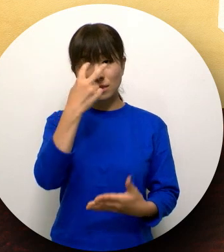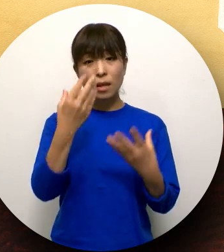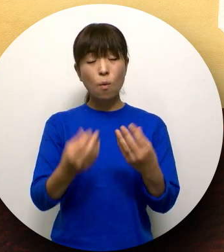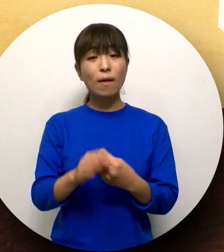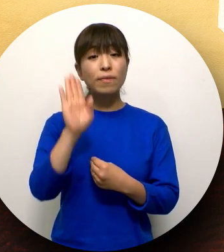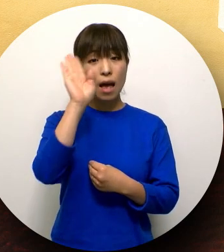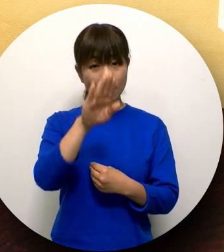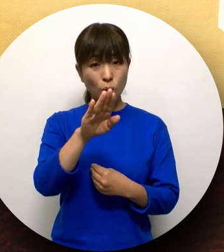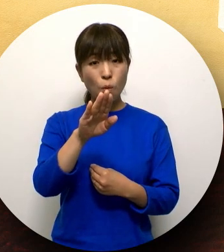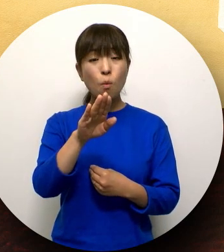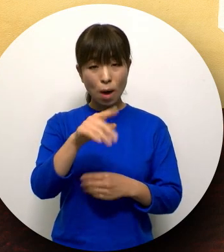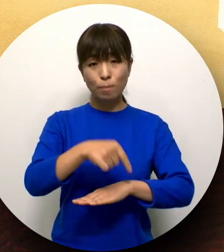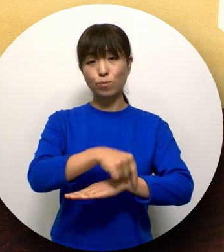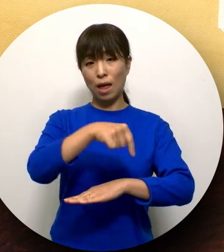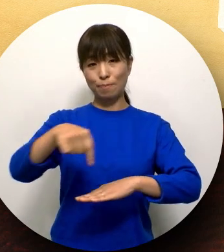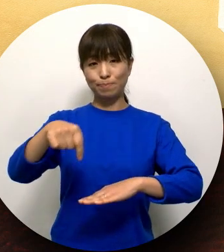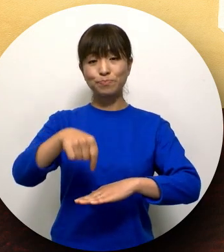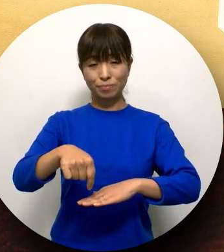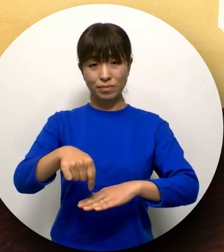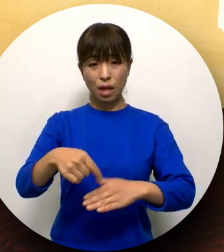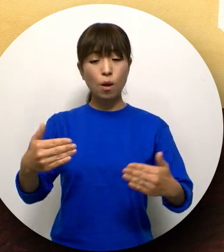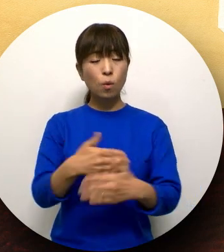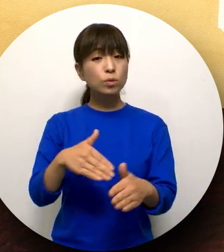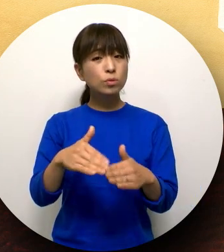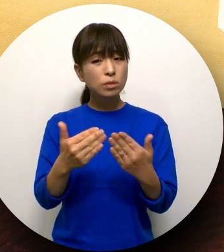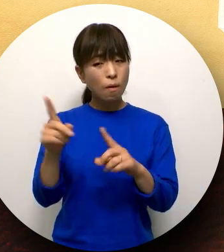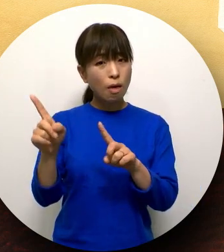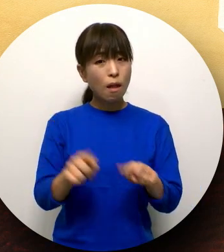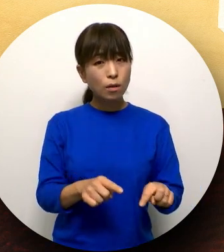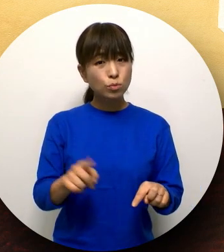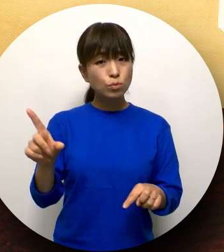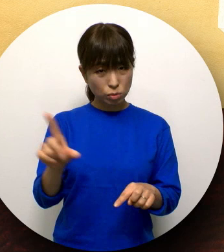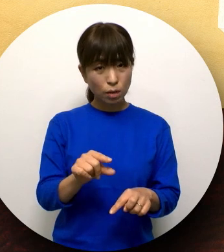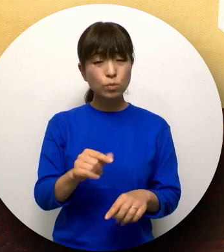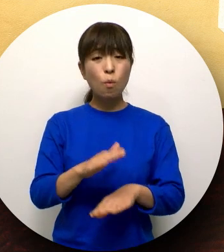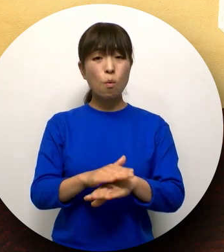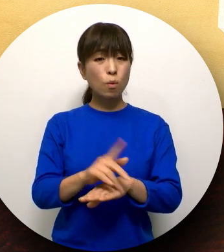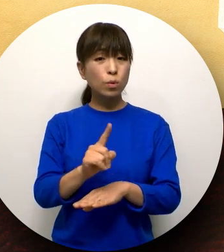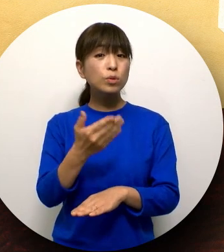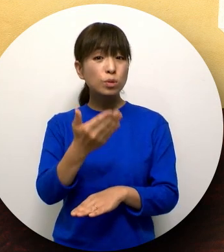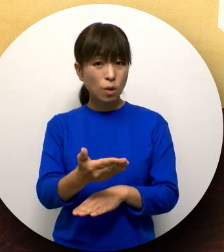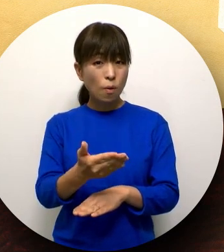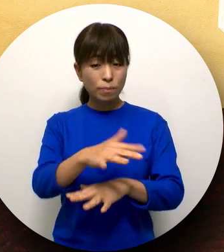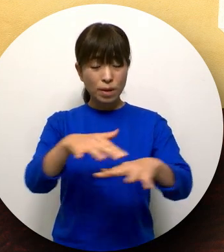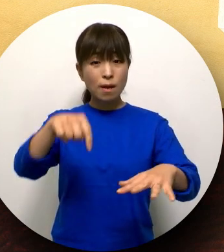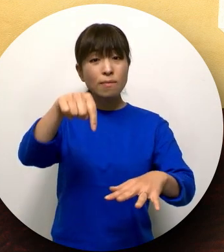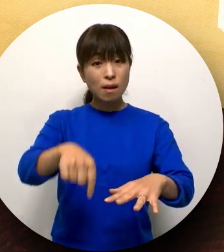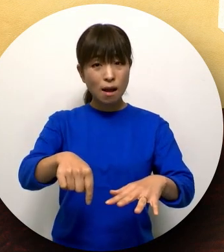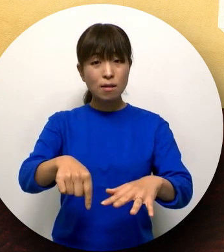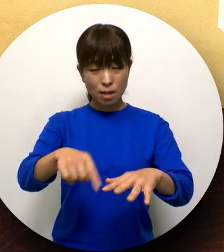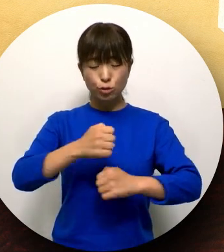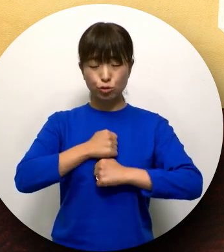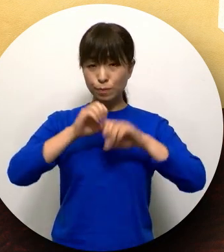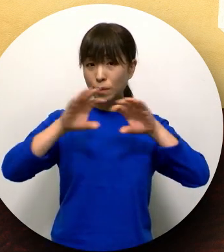診断が終わったら次はプラン。交通事故はどうやったら減らせるか、街頭活動などで注意喚起